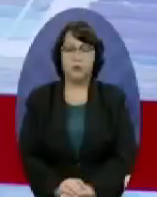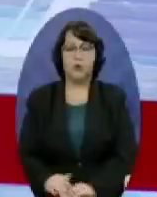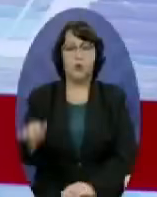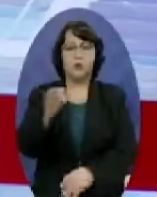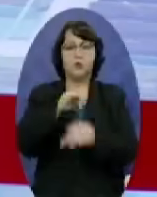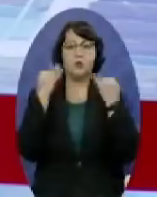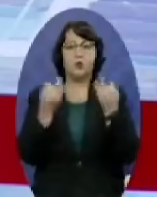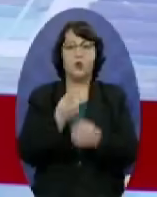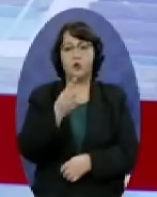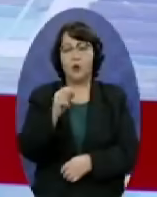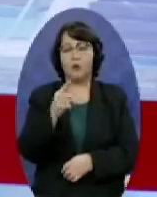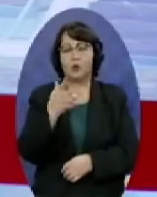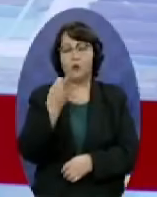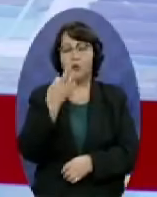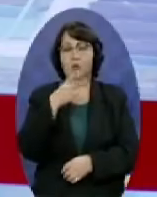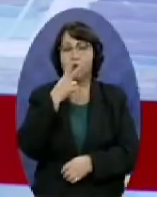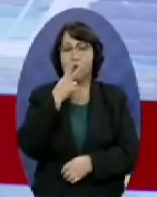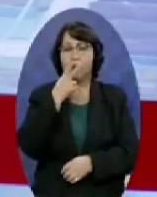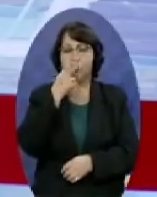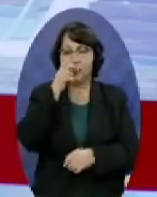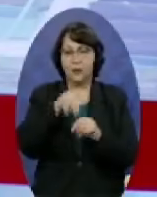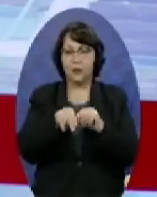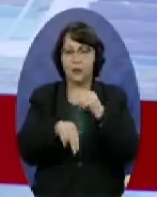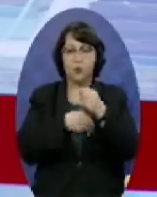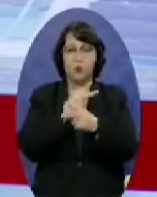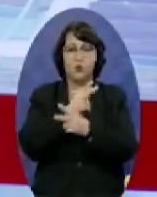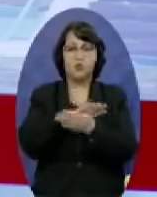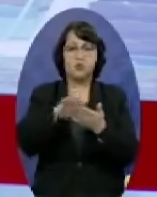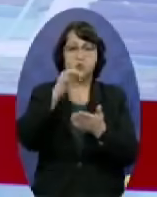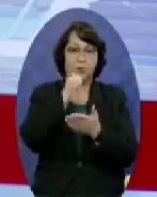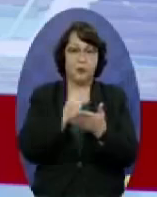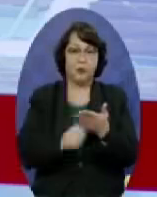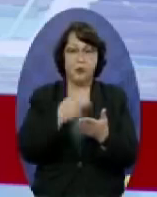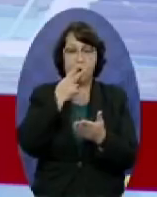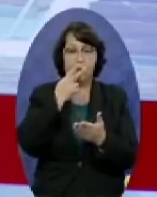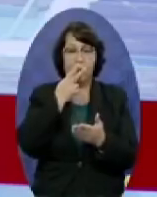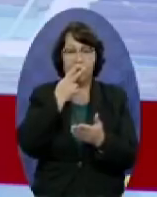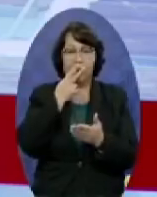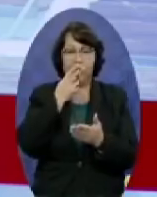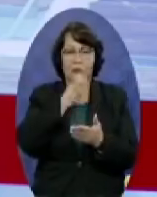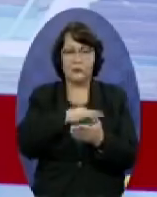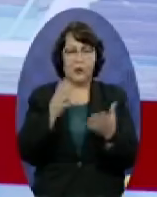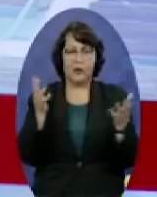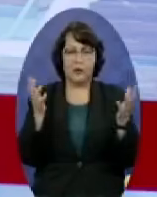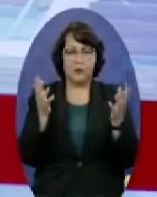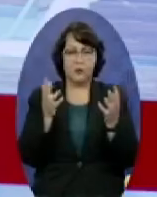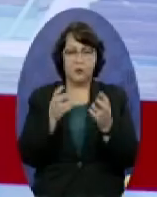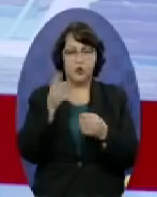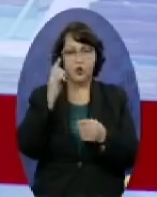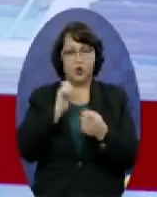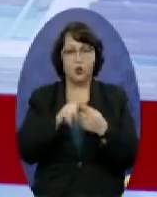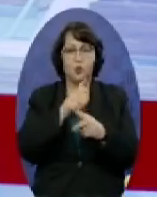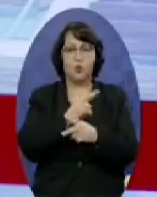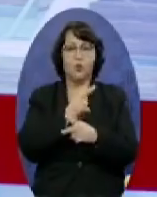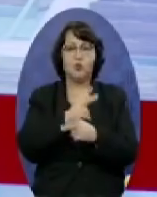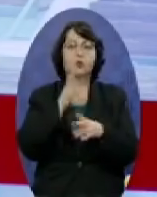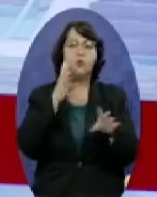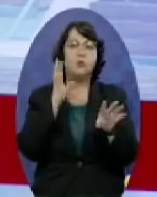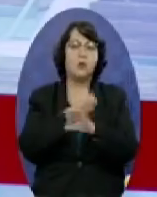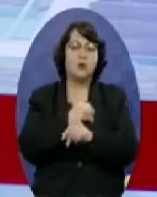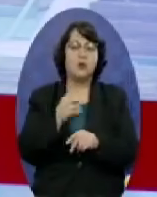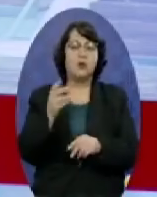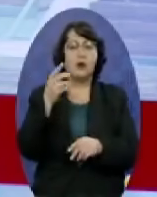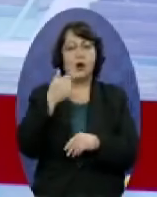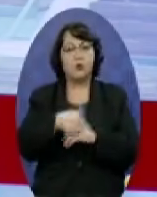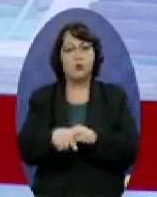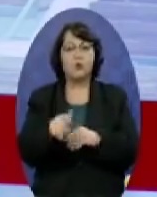Улсын хурл 2015 тамхины хяналтын хуулийг шинжлэн баталж тамхины хэрэглээг хязгаарлах заалтуудыг хуулинд тусгасан байдаг. Тус хуулийн дагуу нийтийн үйлчлэгийн газар